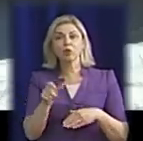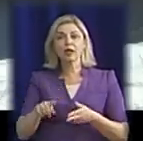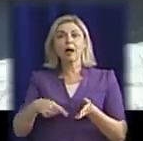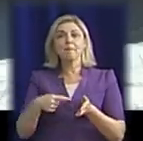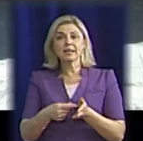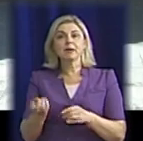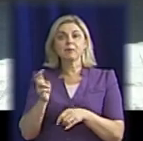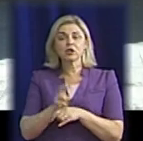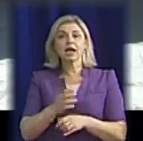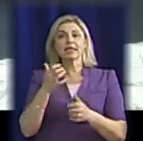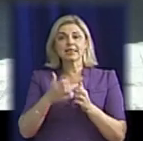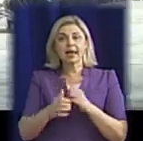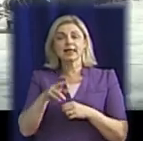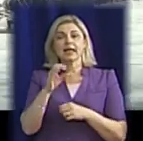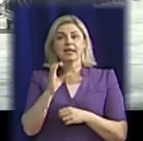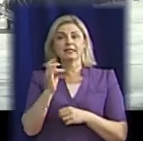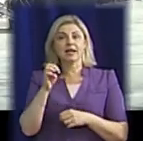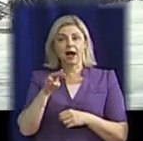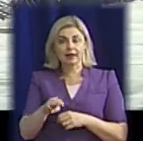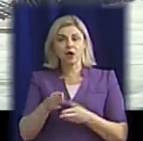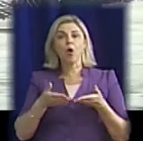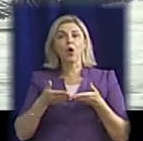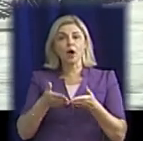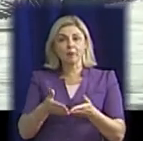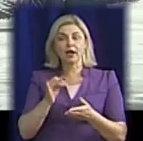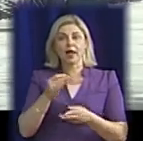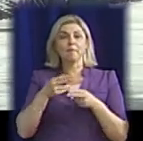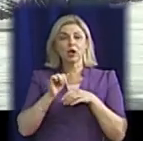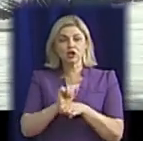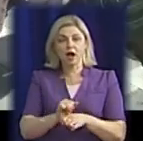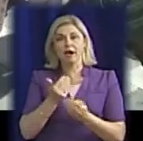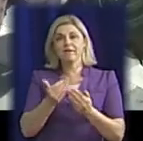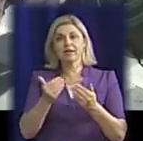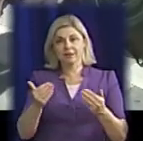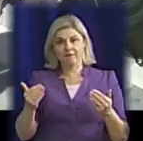прийшов середній десантний корабель Юрій Олефіренко. На причалі виставка озброєння.